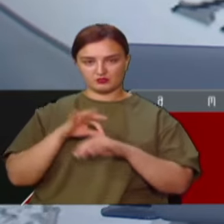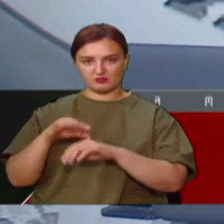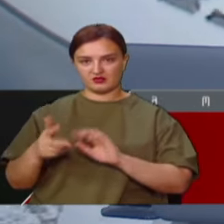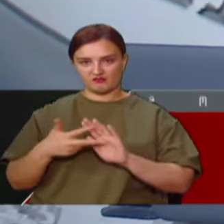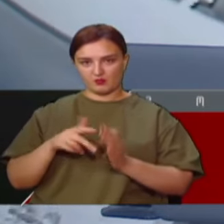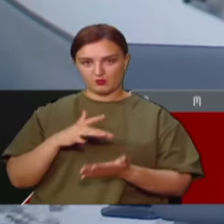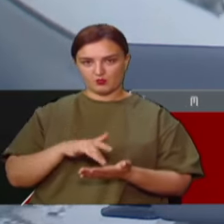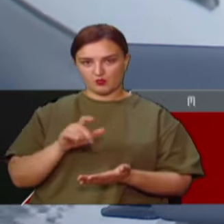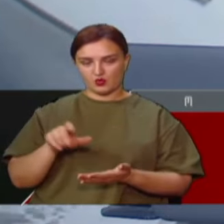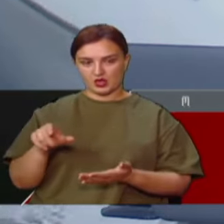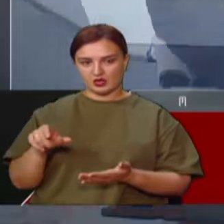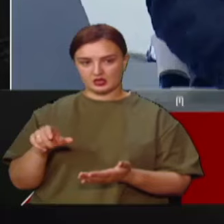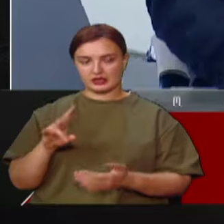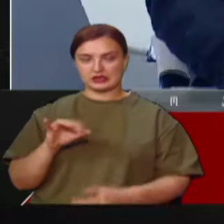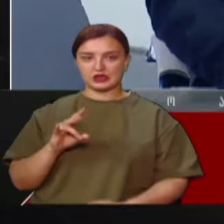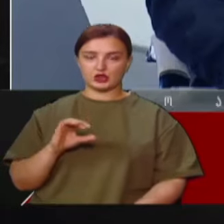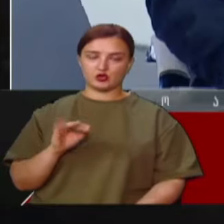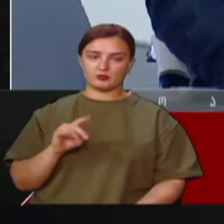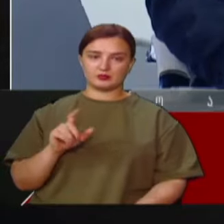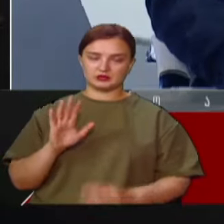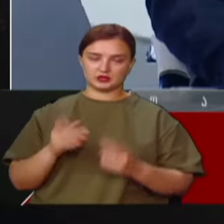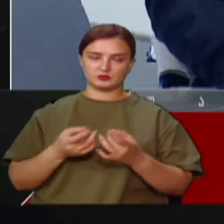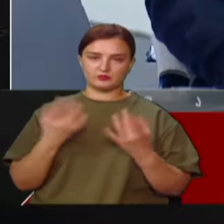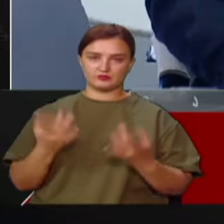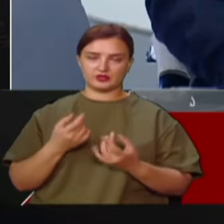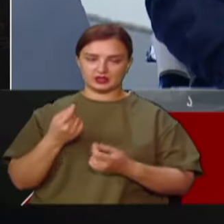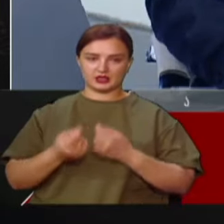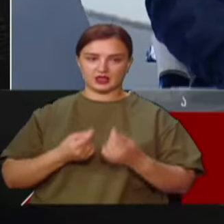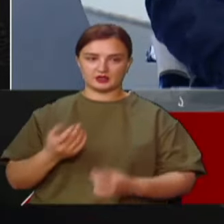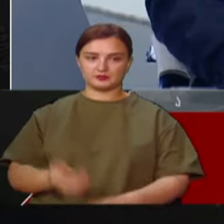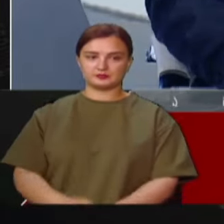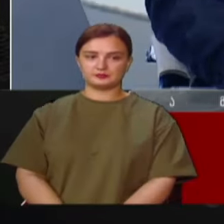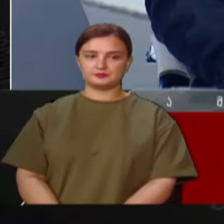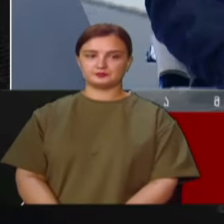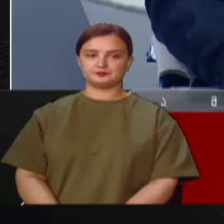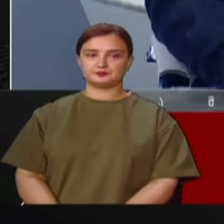მოქალაქე რჩება. ნინო სპისაძე გვერდდება თემის დეტალებით პირდაპირ ეთერში. ნინო, გისმენთ.